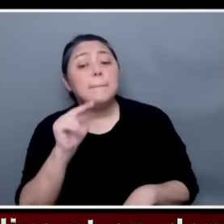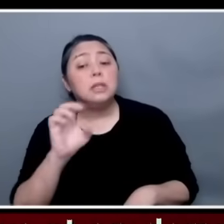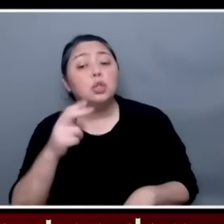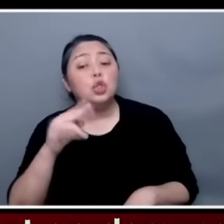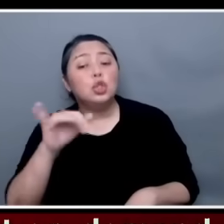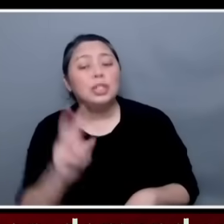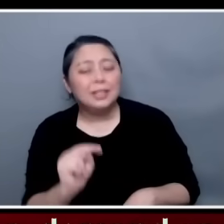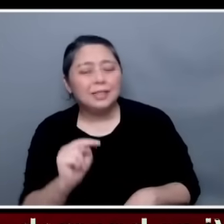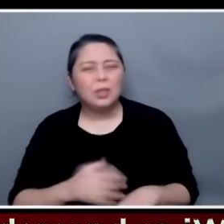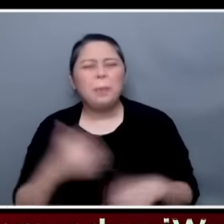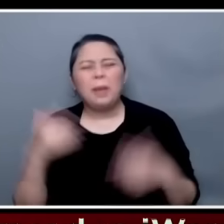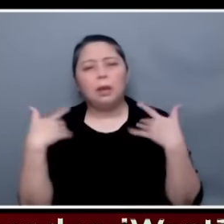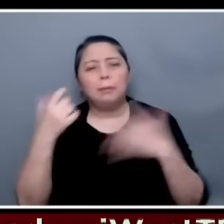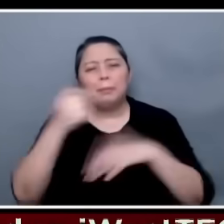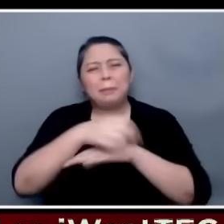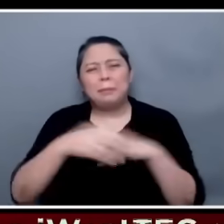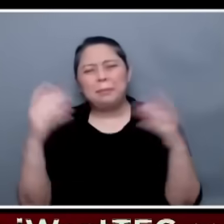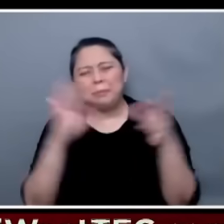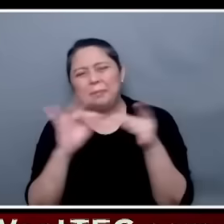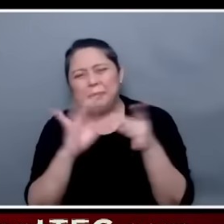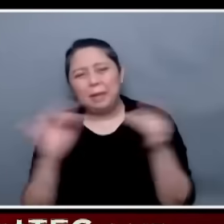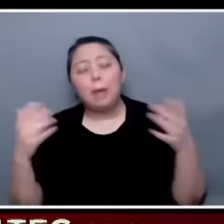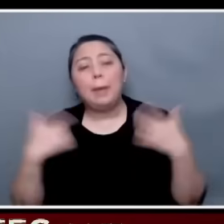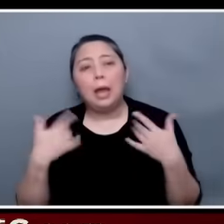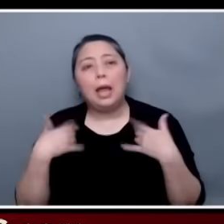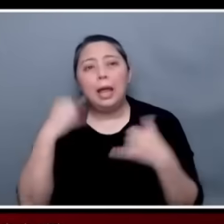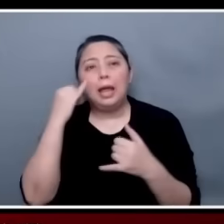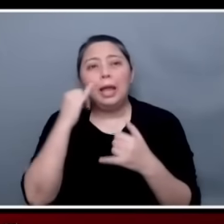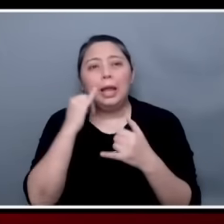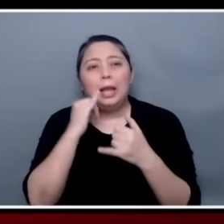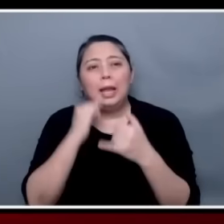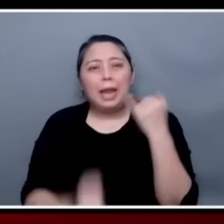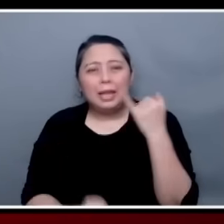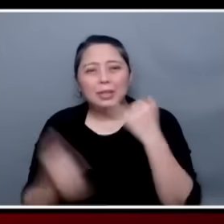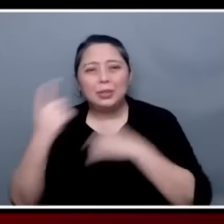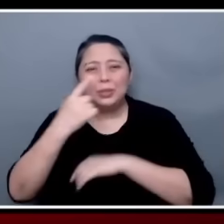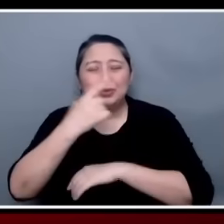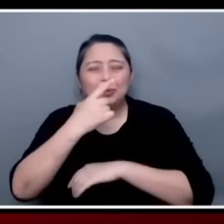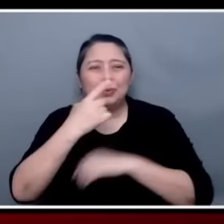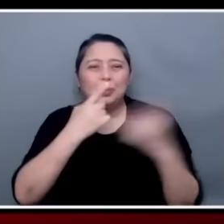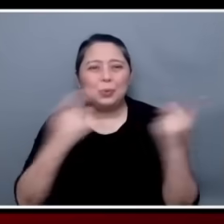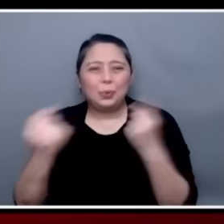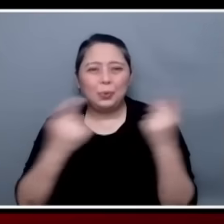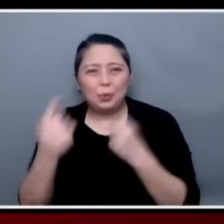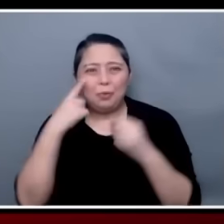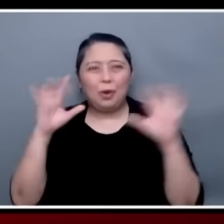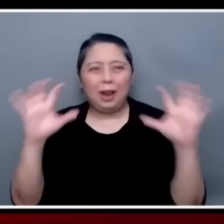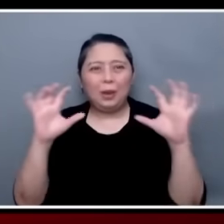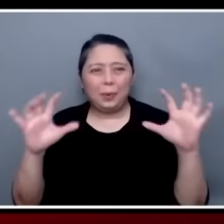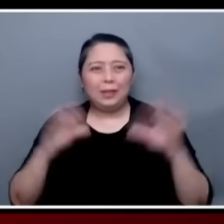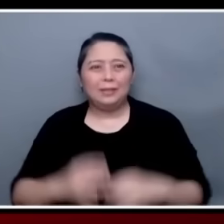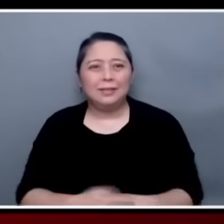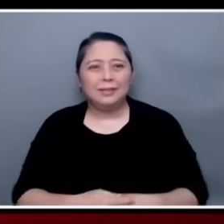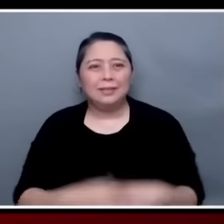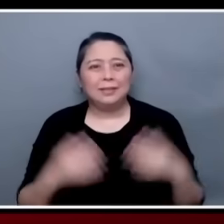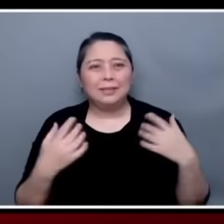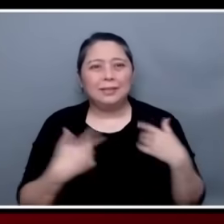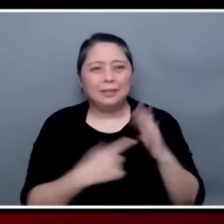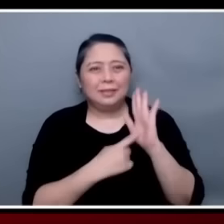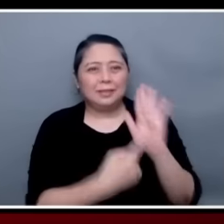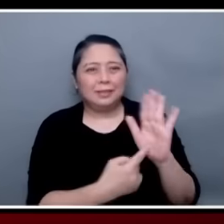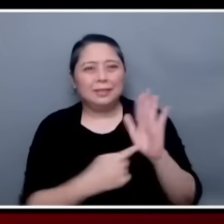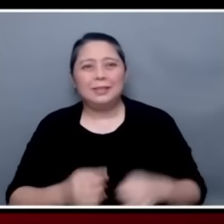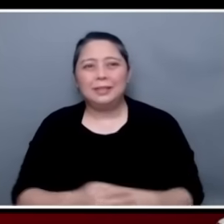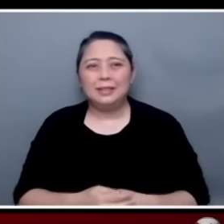Huling hirit sa Halloween gimmick. Siya nga pala, anak ko. Si Sevi? Si Sevi. Sevi, ibang time slot yan ah,